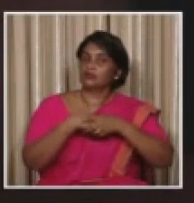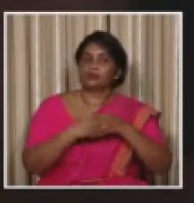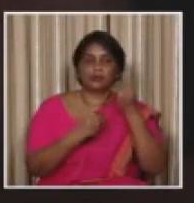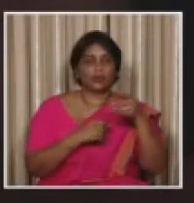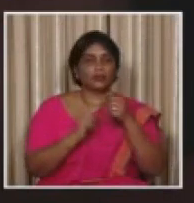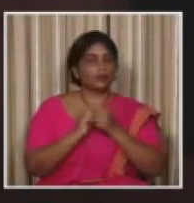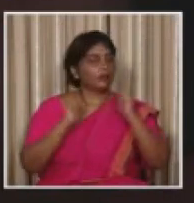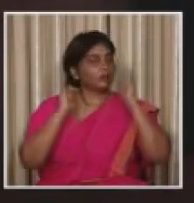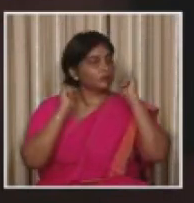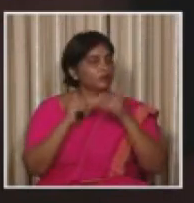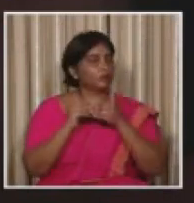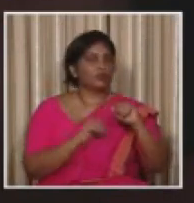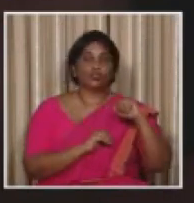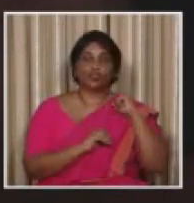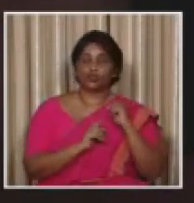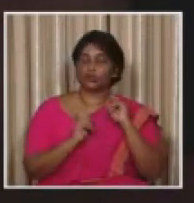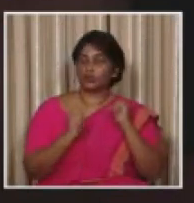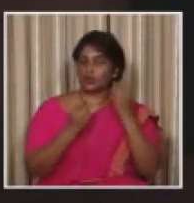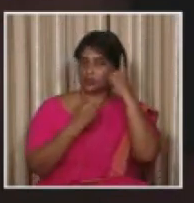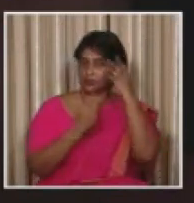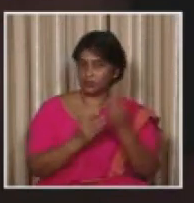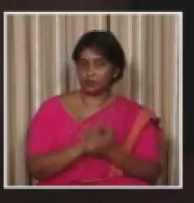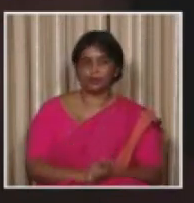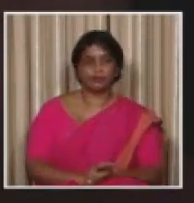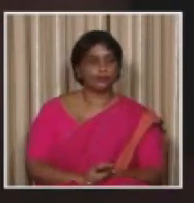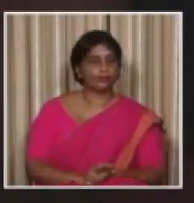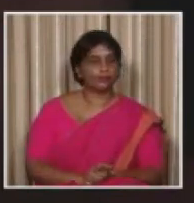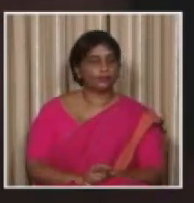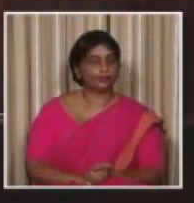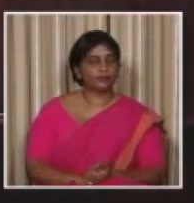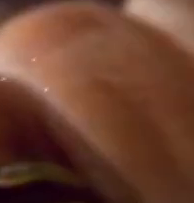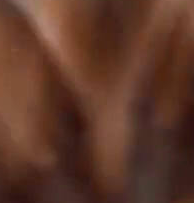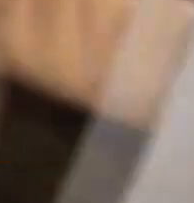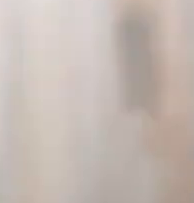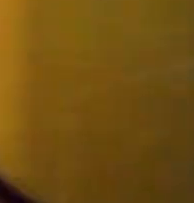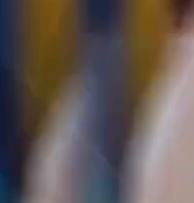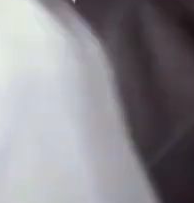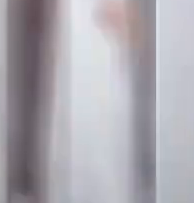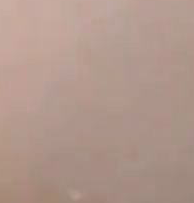පිරිනමනවා ඒ කටයුතු සාර්ථක කරගන්න ශක්තිය ධෛර්යය ලැබේවා බොහොම ස්තුති කරව මාත්‍යමනි